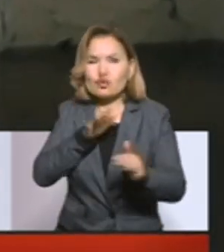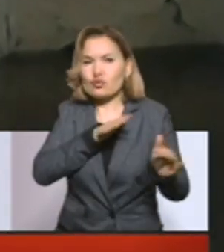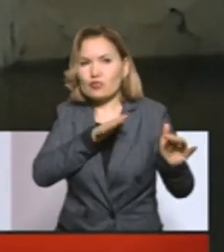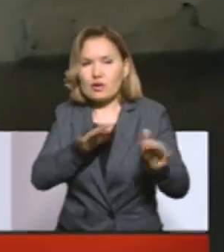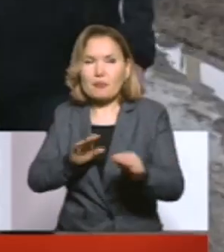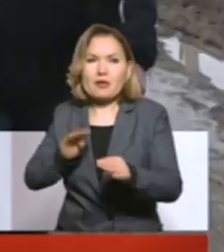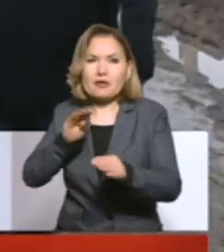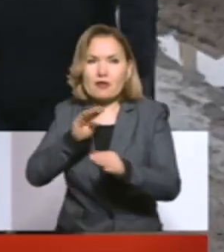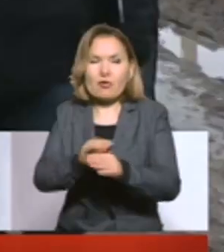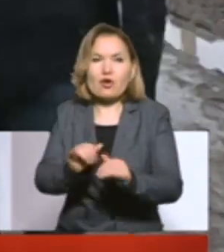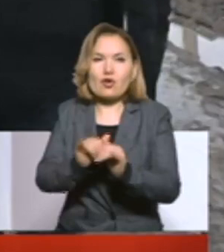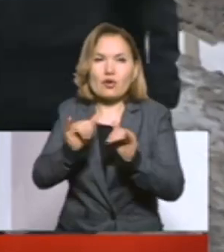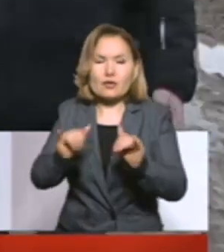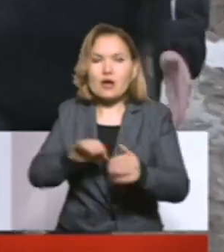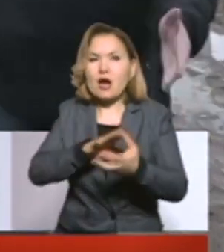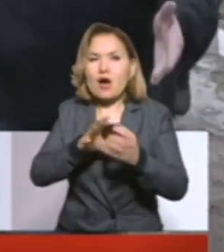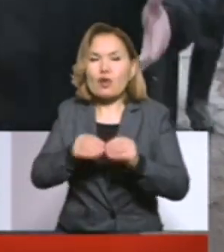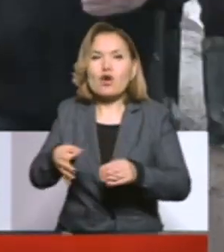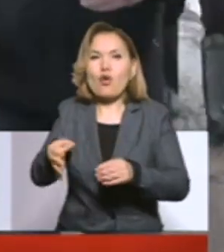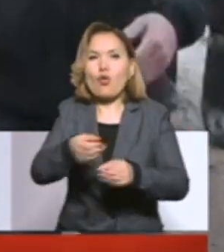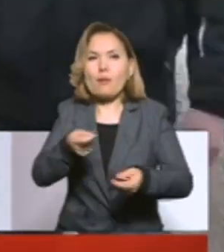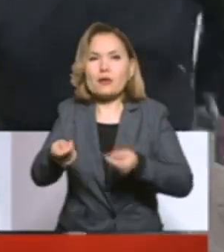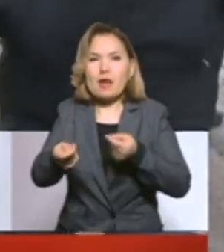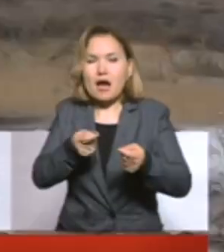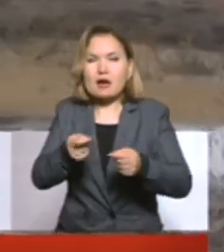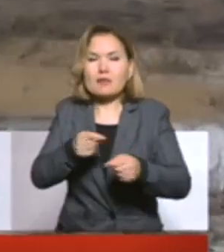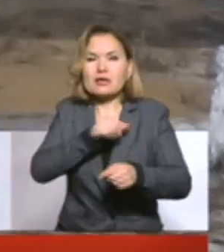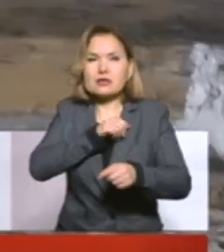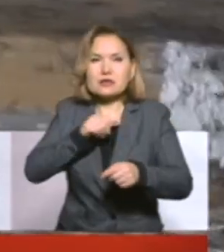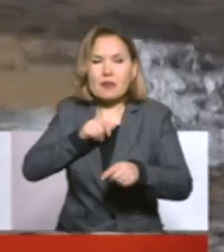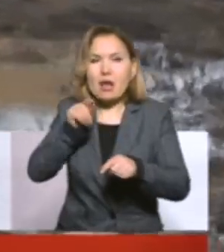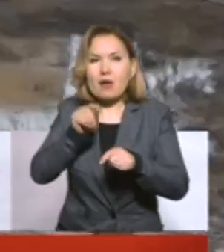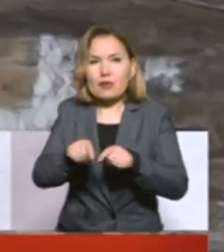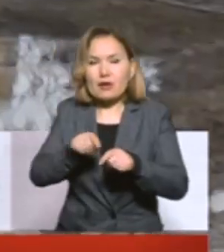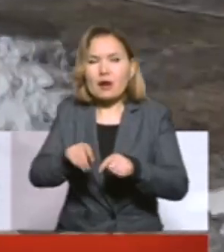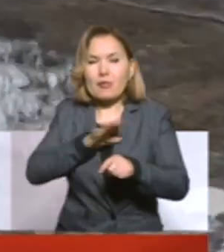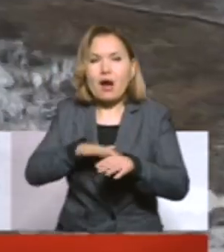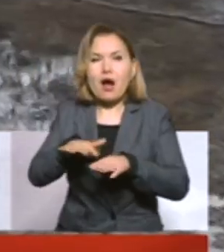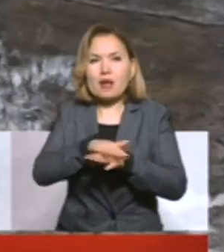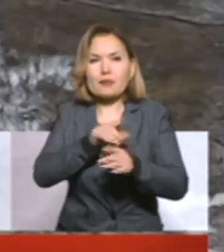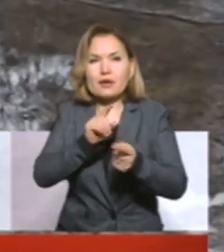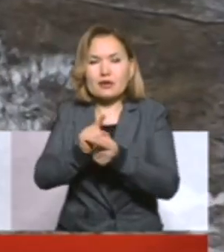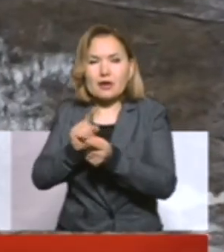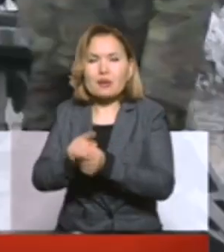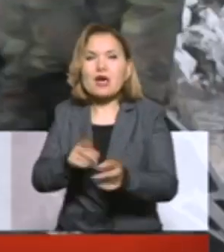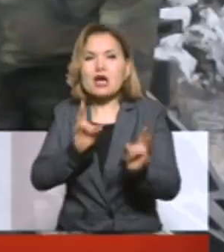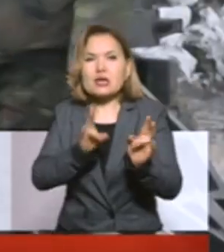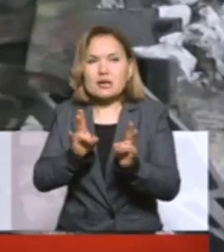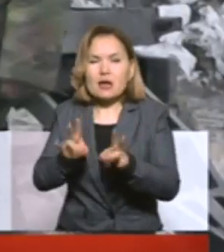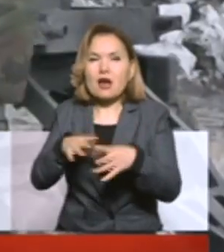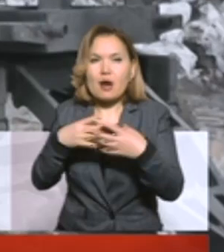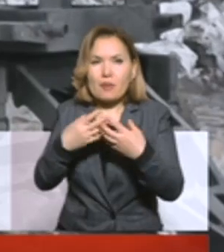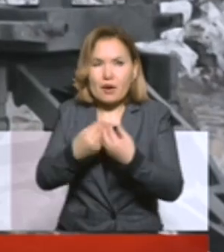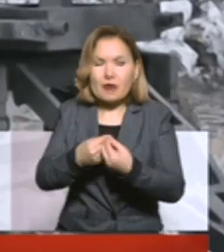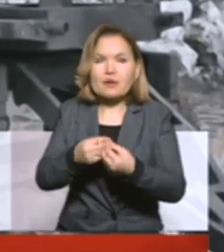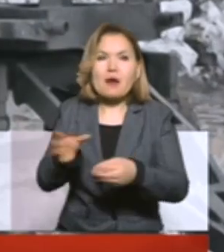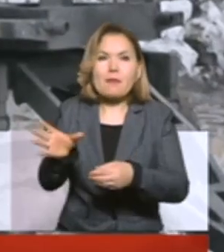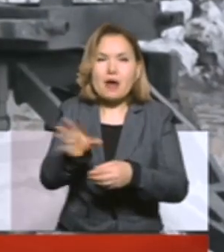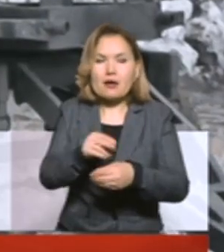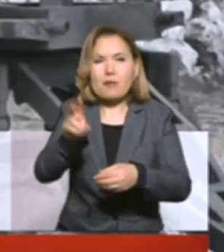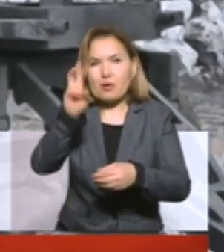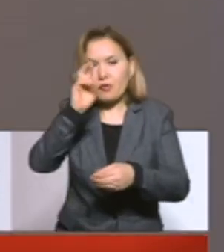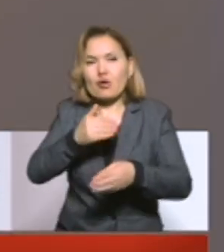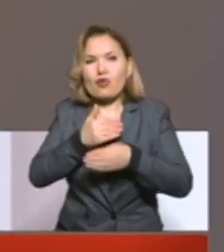Облыс әкімі су басқан өңірлерді аралап тұрғындармен кездесті. Аймақ басшысының айтуынша, зардап шеккендердің бәріне мемлекет тарапынан